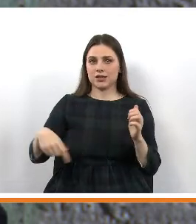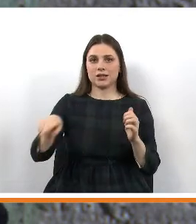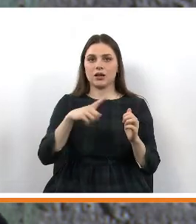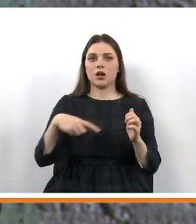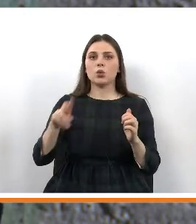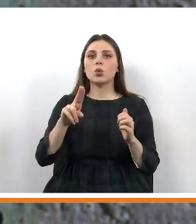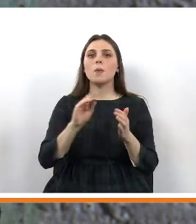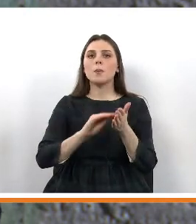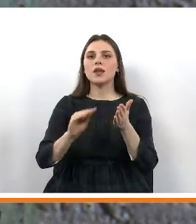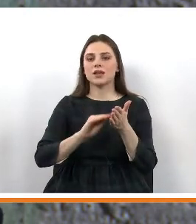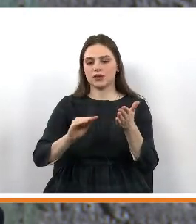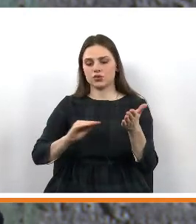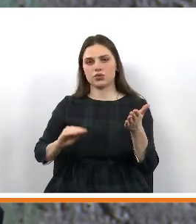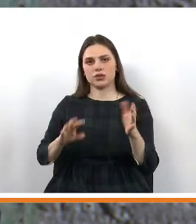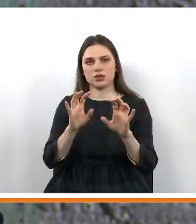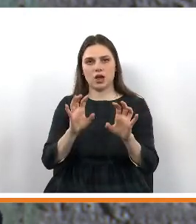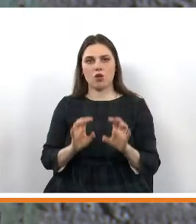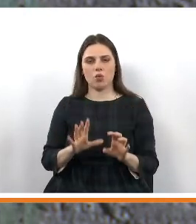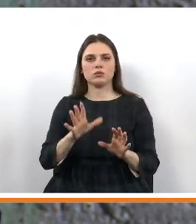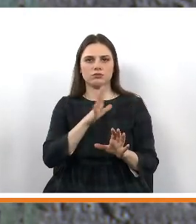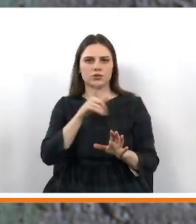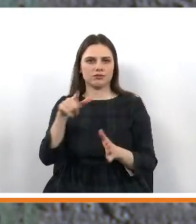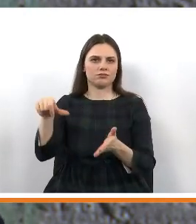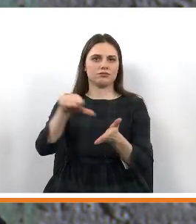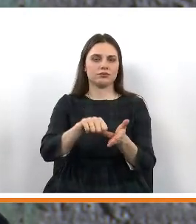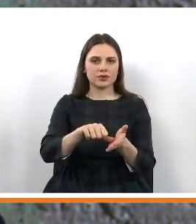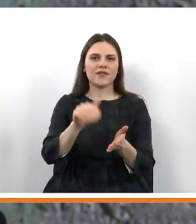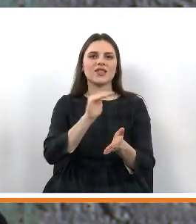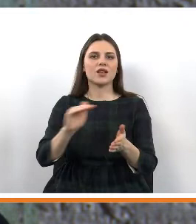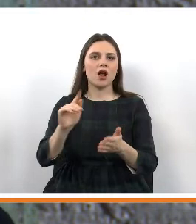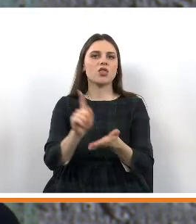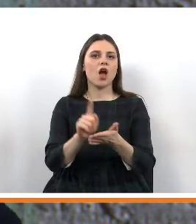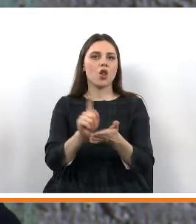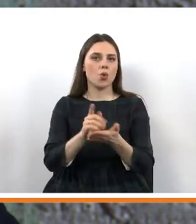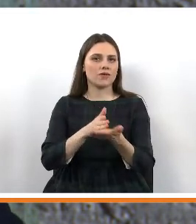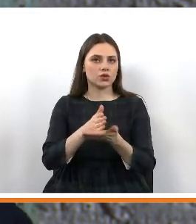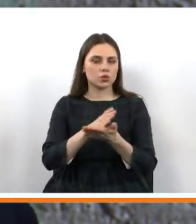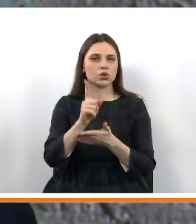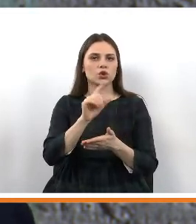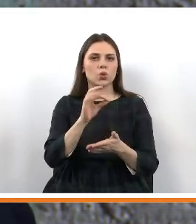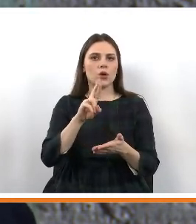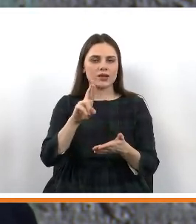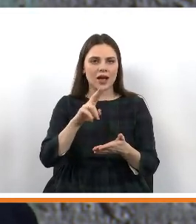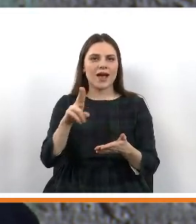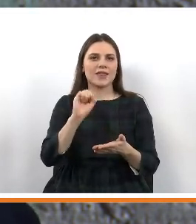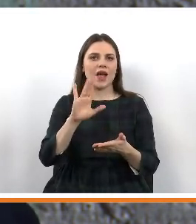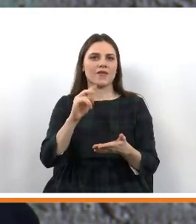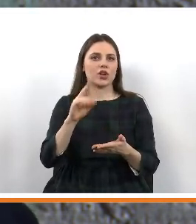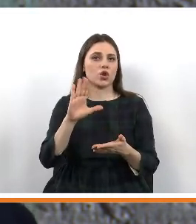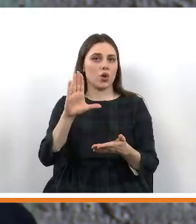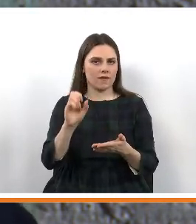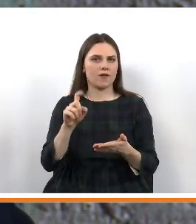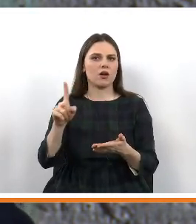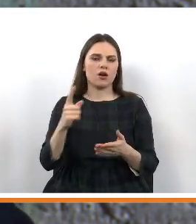писали закон, у нас был представитель Федеральной налоговой службы, может быть, вы ее знаете, Зоя Ивановна Давыдова, которая, естественно, самый